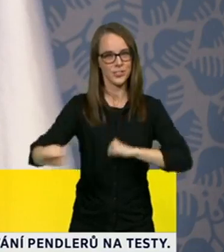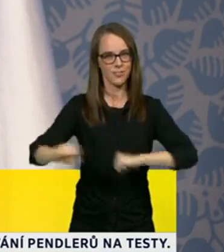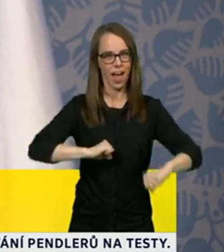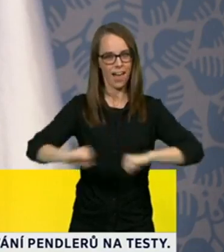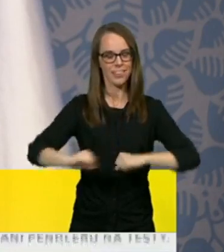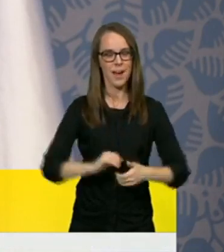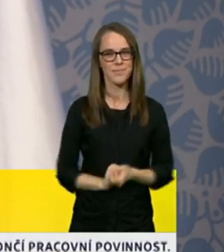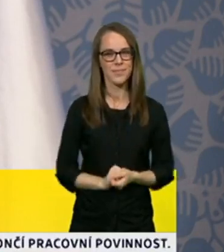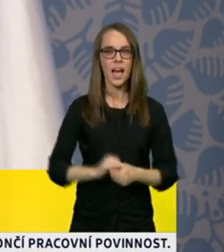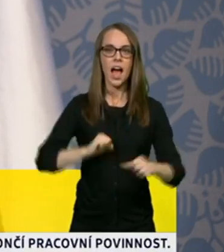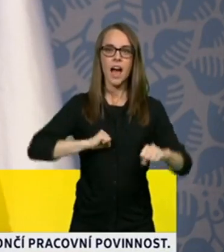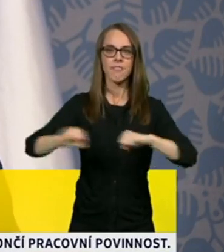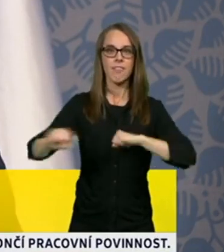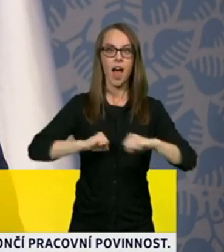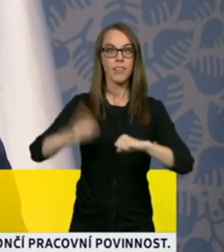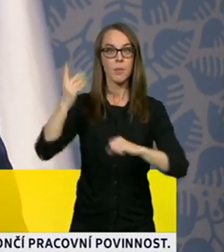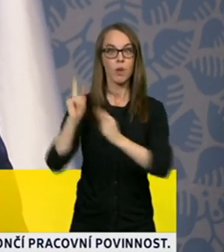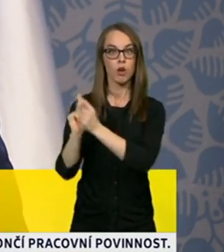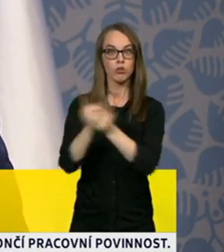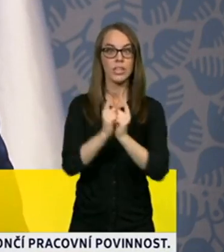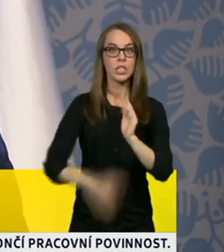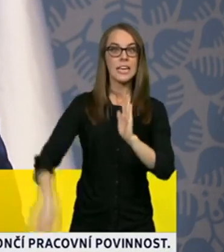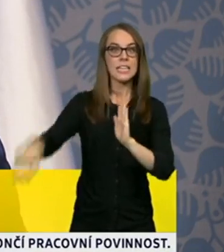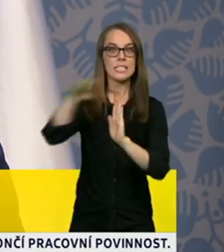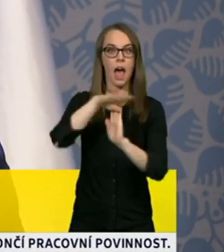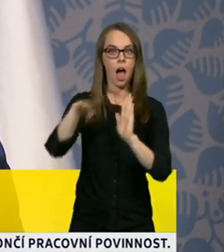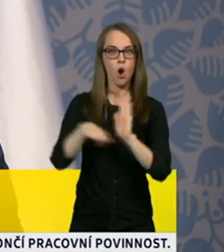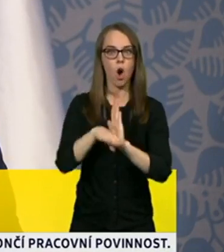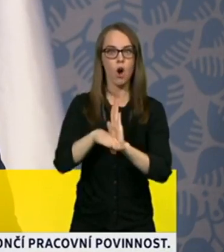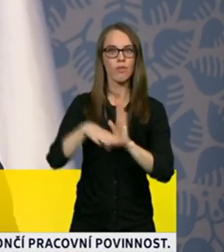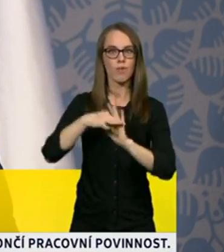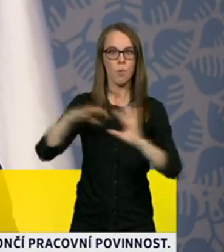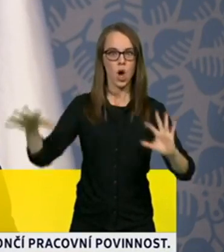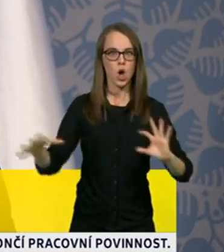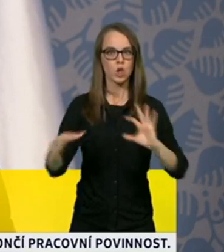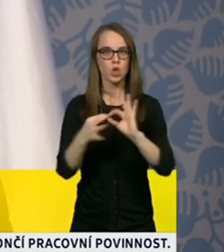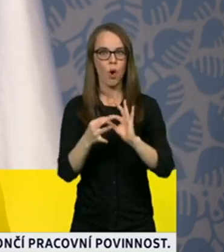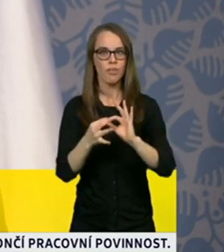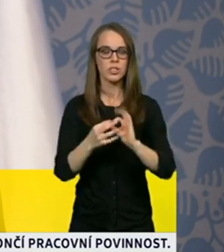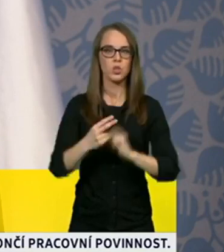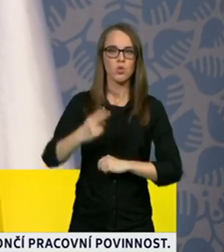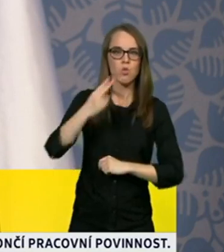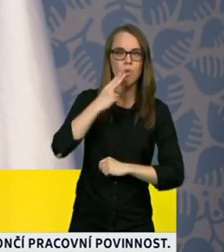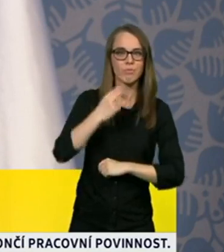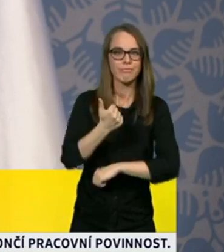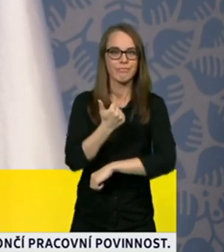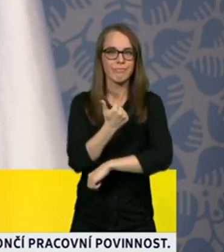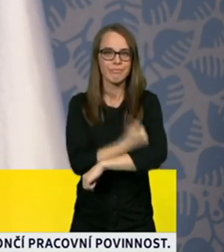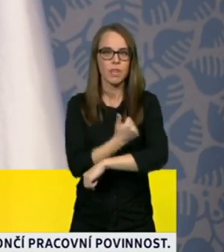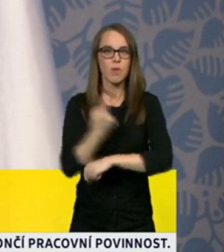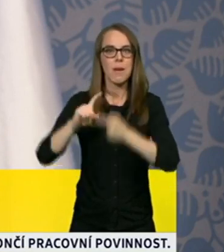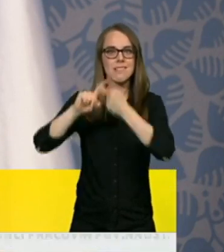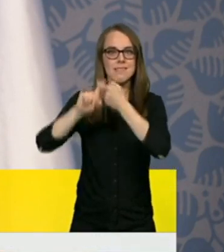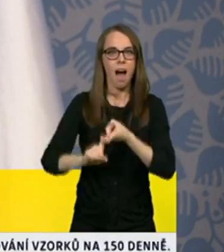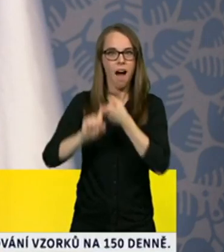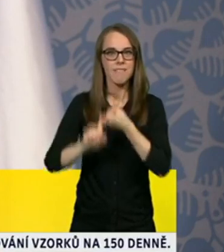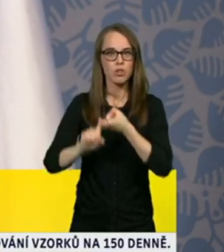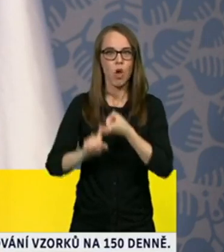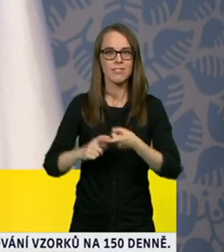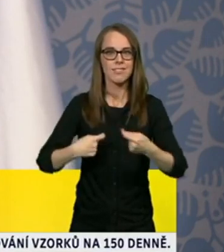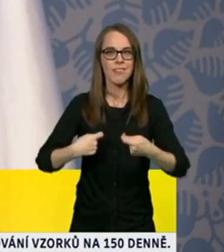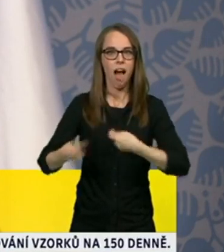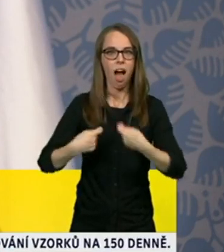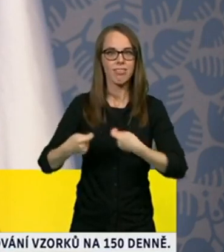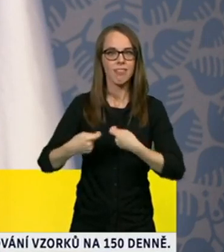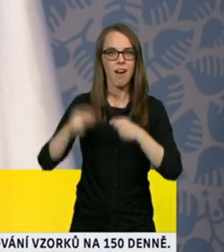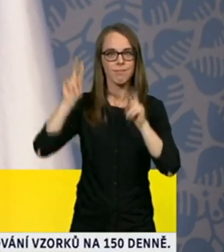o návykových látkách, na které jsme pracovali ještě tedy v době předcovidové a jsem rád, že jsme ji nyní dokončili a vláda